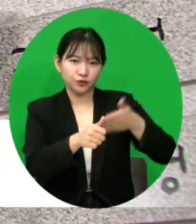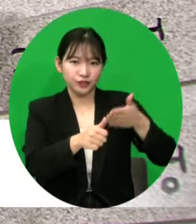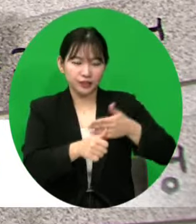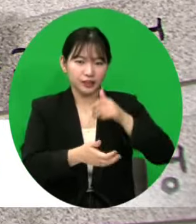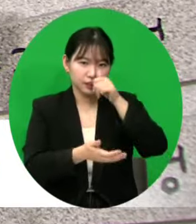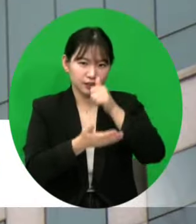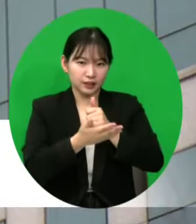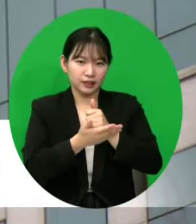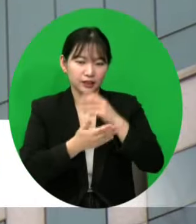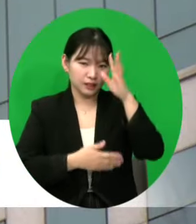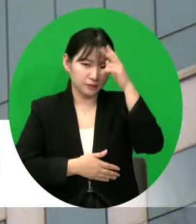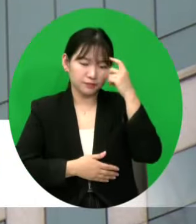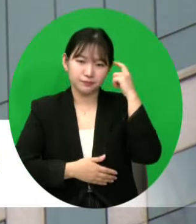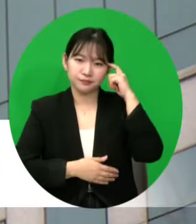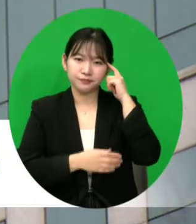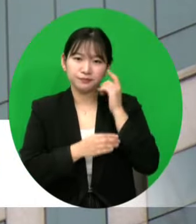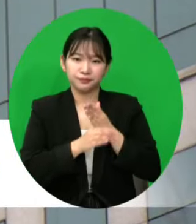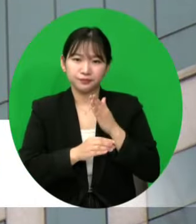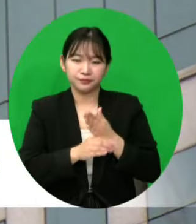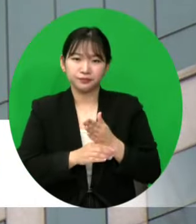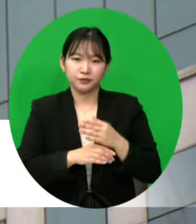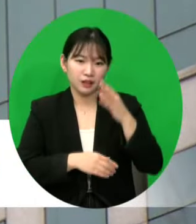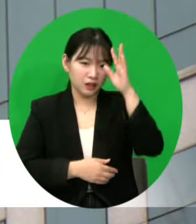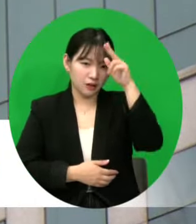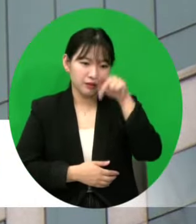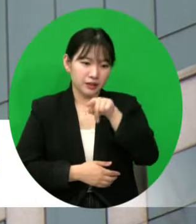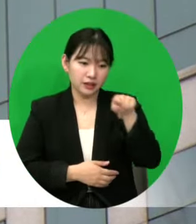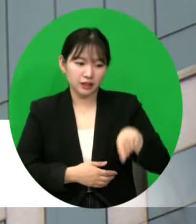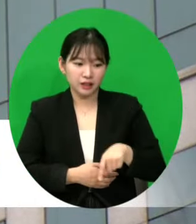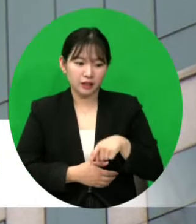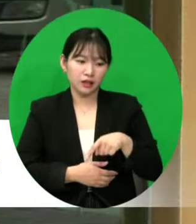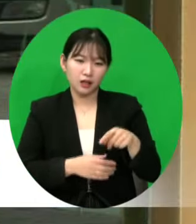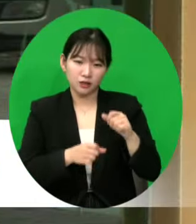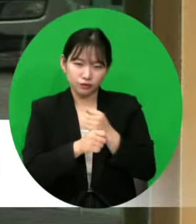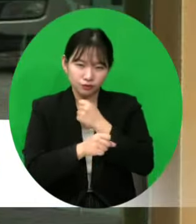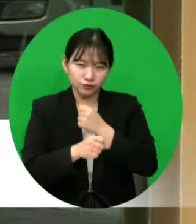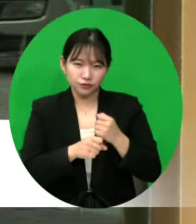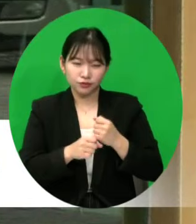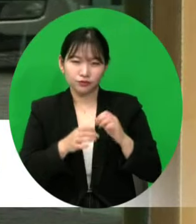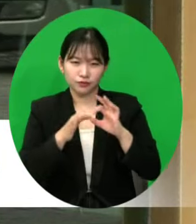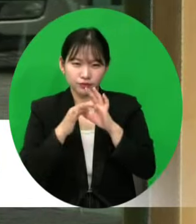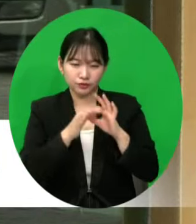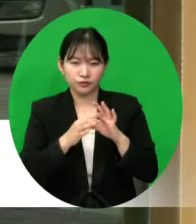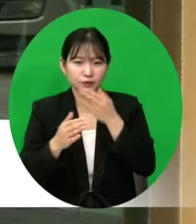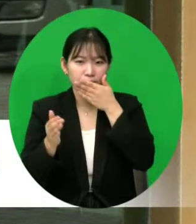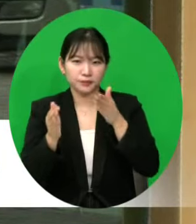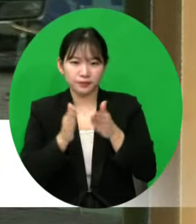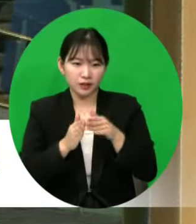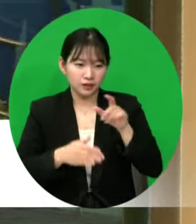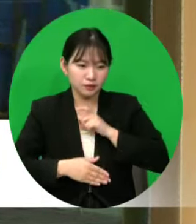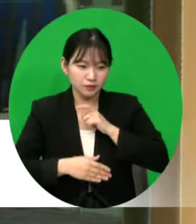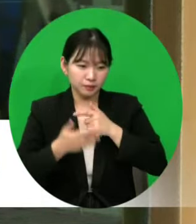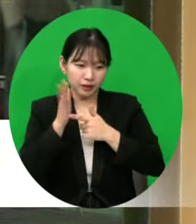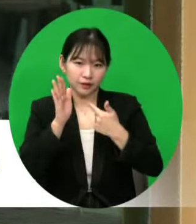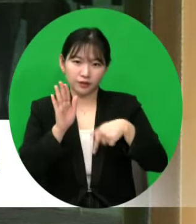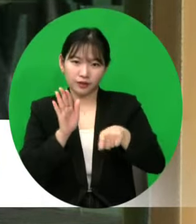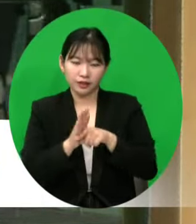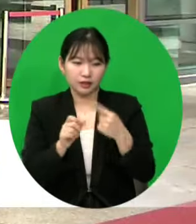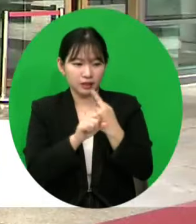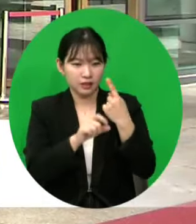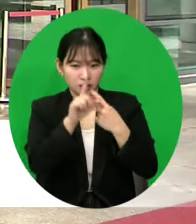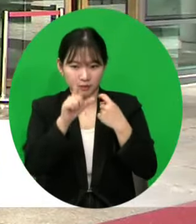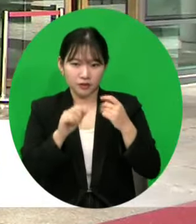것으로 검찰은 보고 있습니다 검찰은 이들의 검경 브로커 연루 의혹을 규명하기 위해 지난해 11월 전남